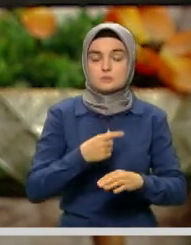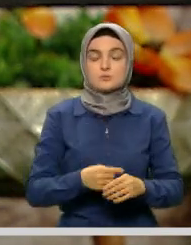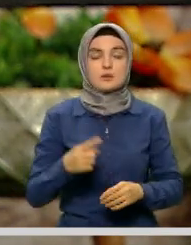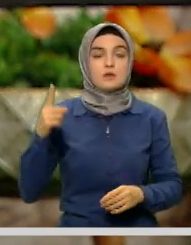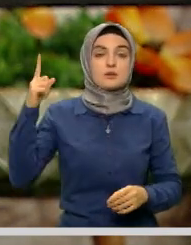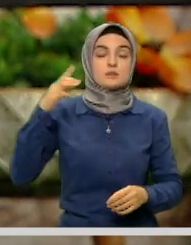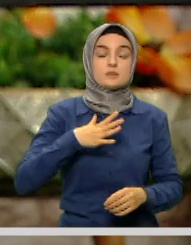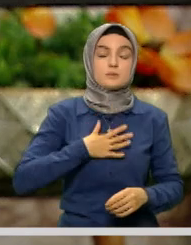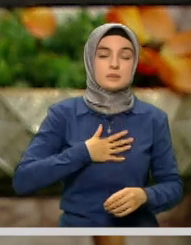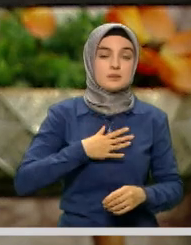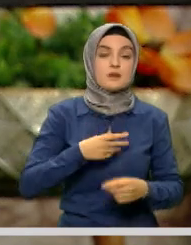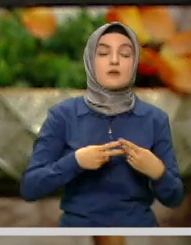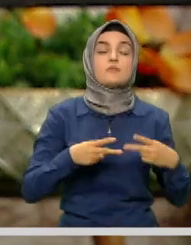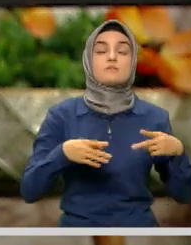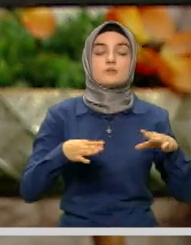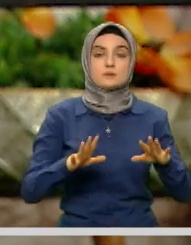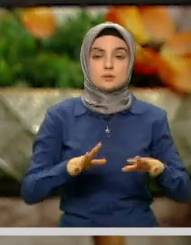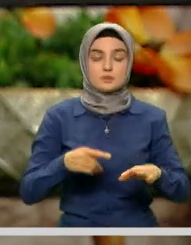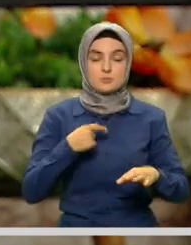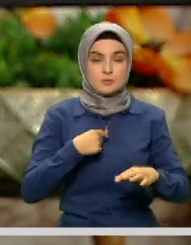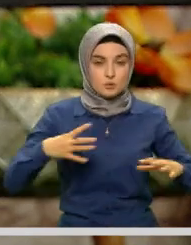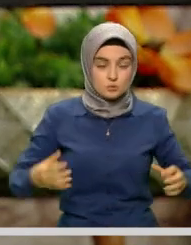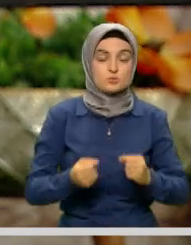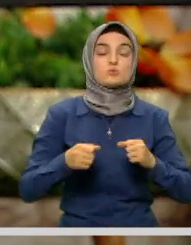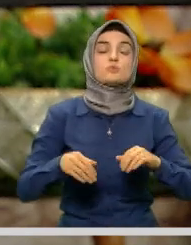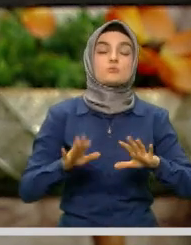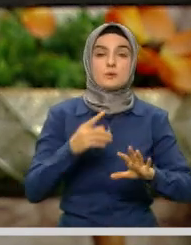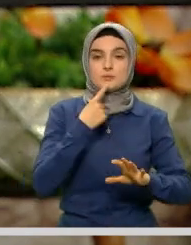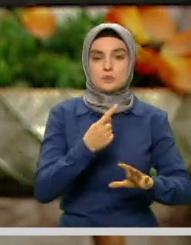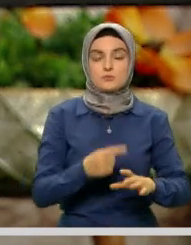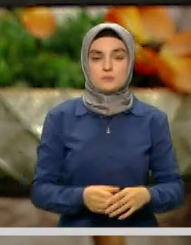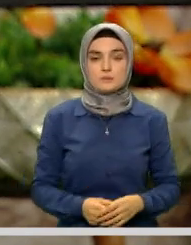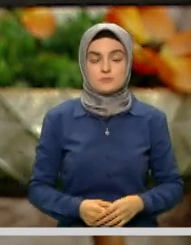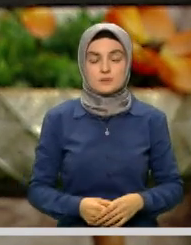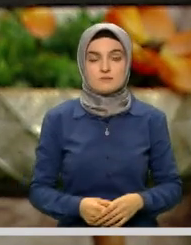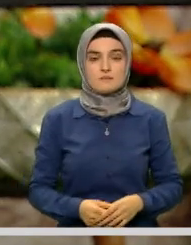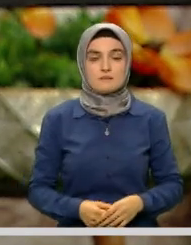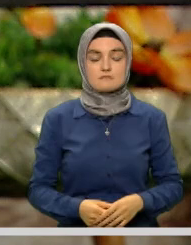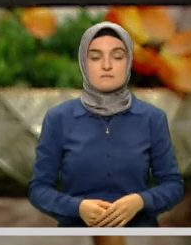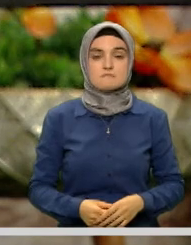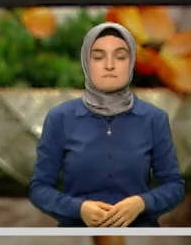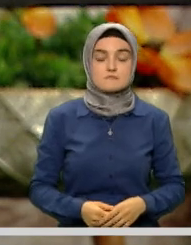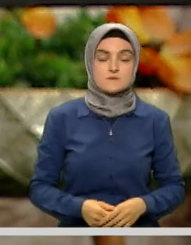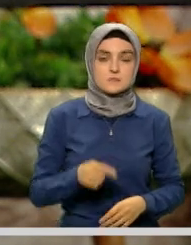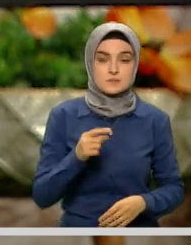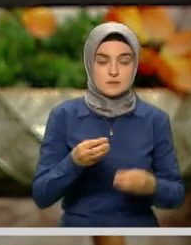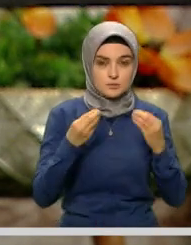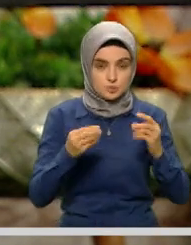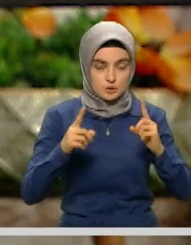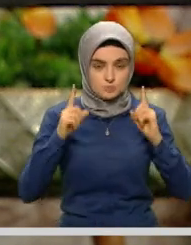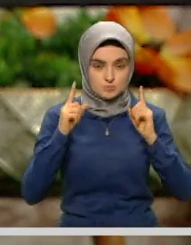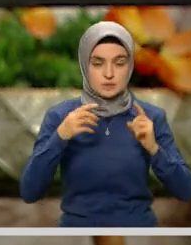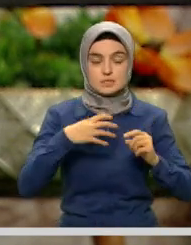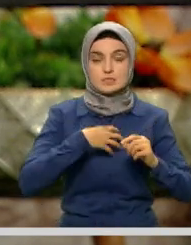affetmezsen ben diyor şey yapamam, kurtulanlardan olmam. Yani nasuh tövbesi öncelikle kişinin faturayı kendisine